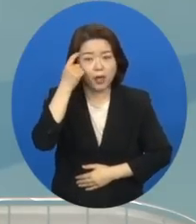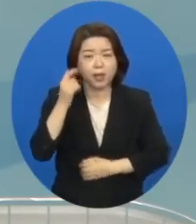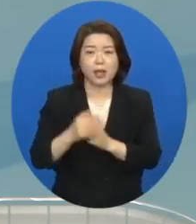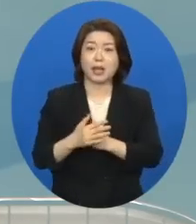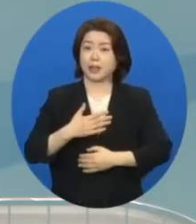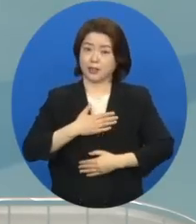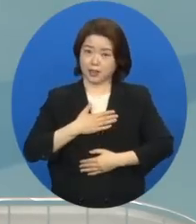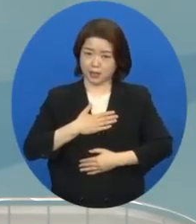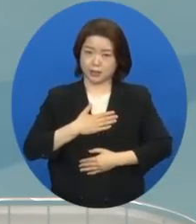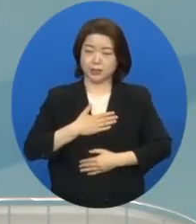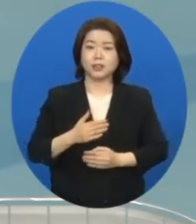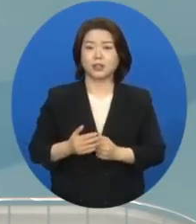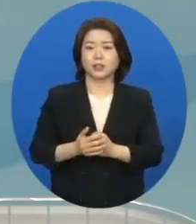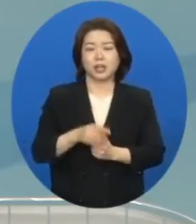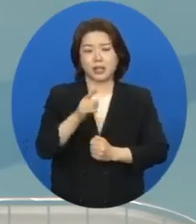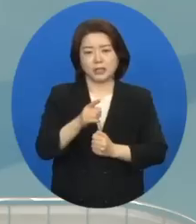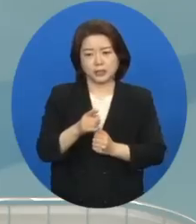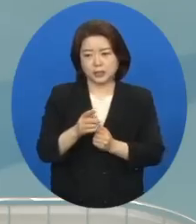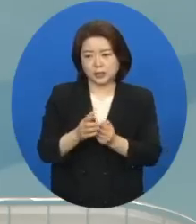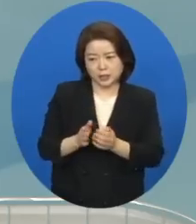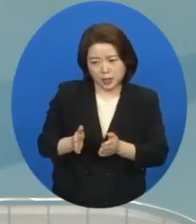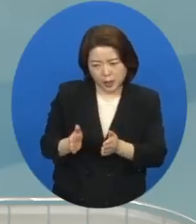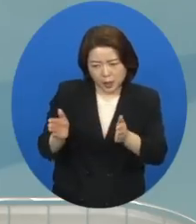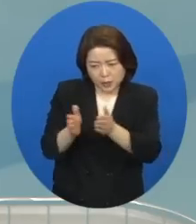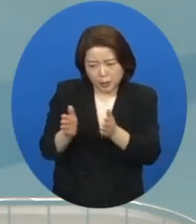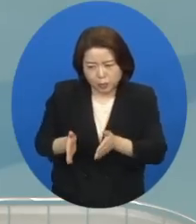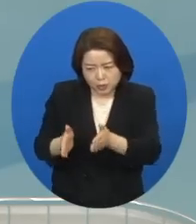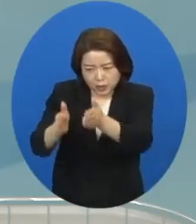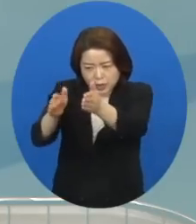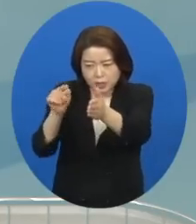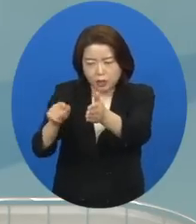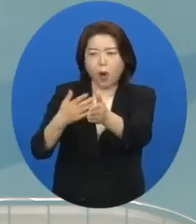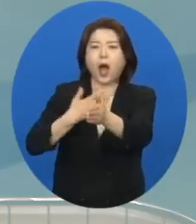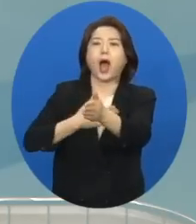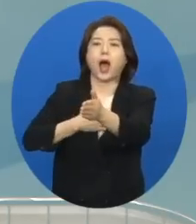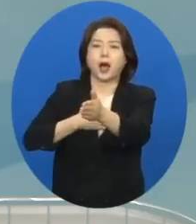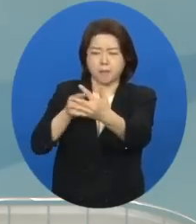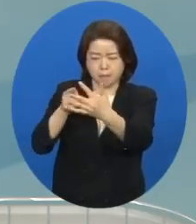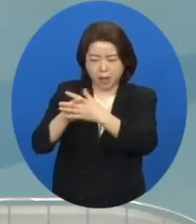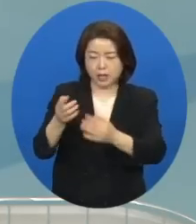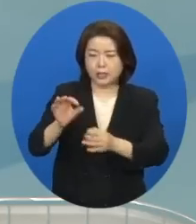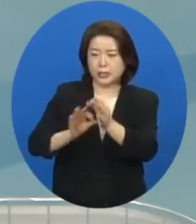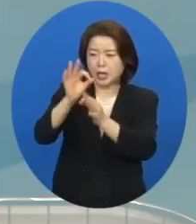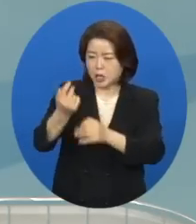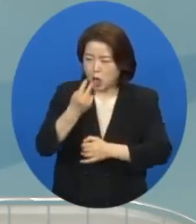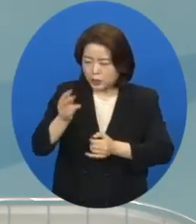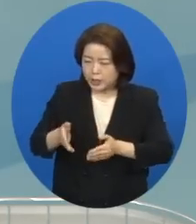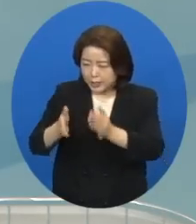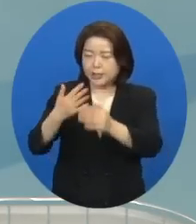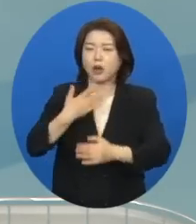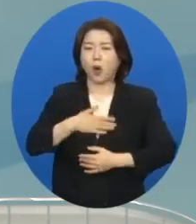나는 그 길이 좁은 길인 줄 알지만 그게 영생의 길이니까